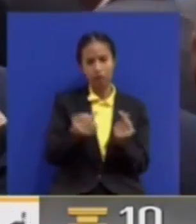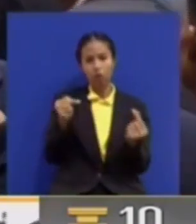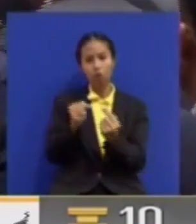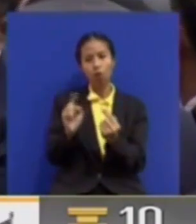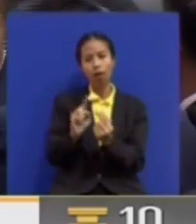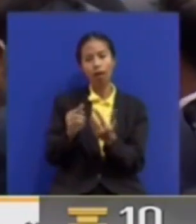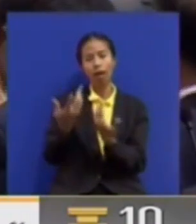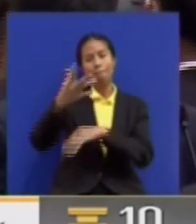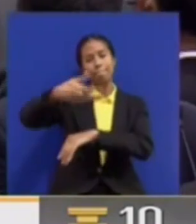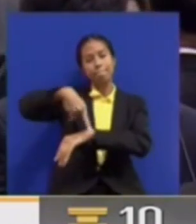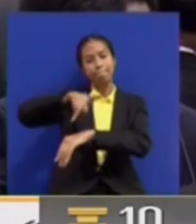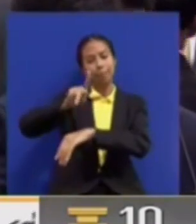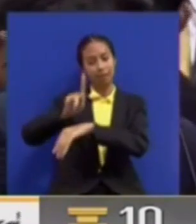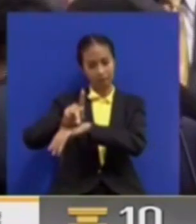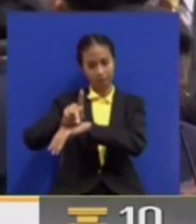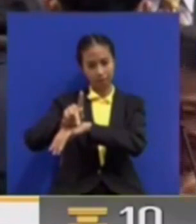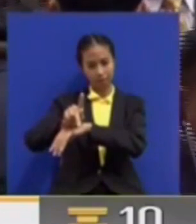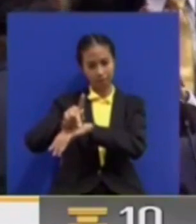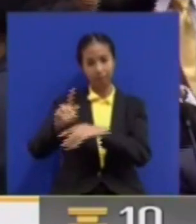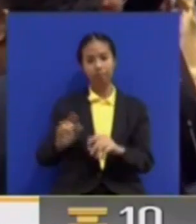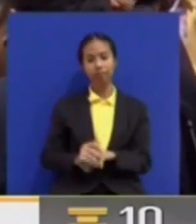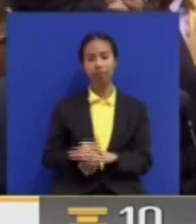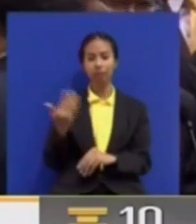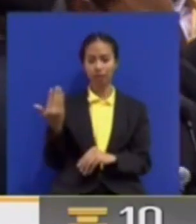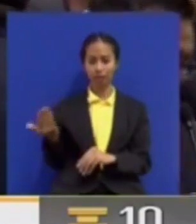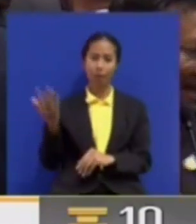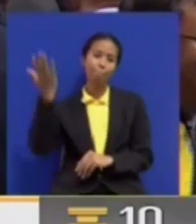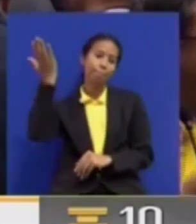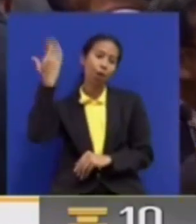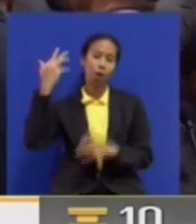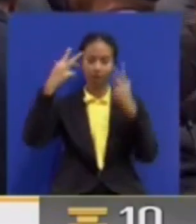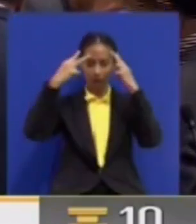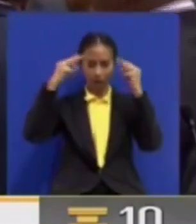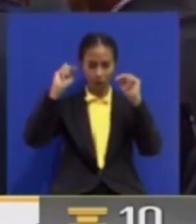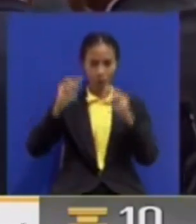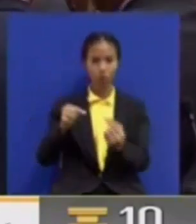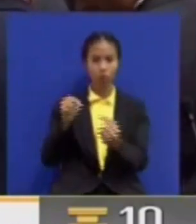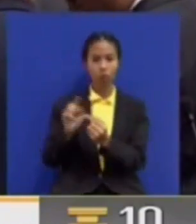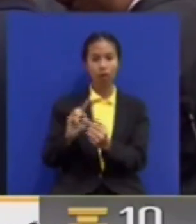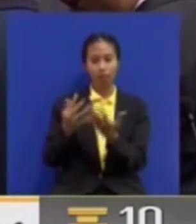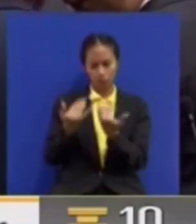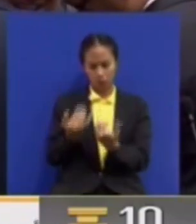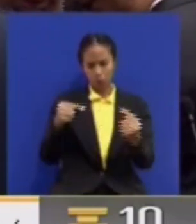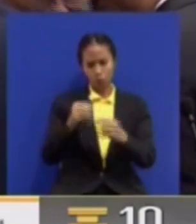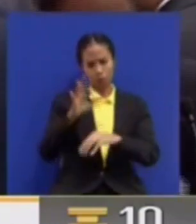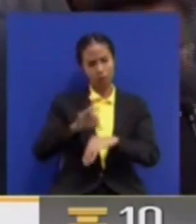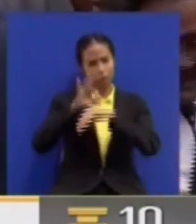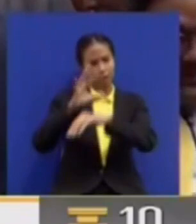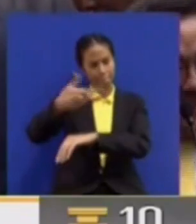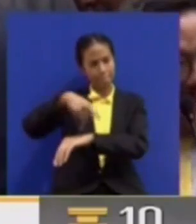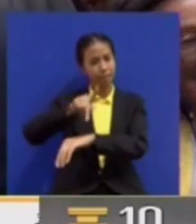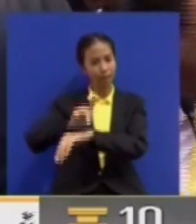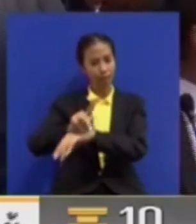าของคุณชวนมากกว่าแน่นอนใช่ค่ะก็เดี๋ยวเราจะดูที่หน้ากระดานกันสักนิดนึงว่า เขาสรุปคะแนนออกมาเ